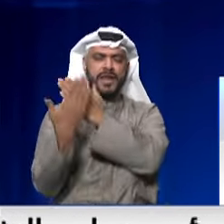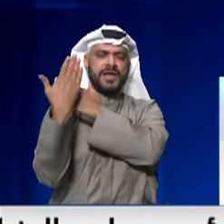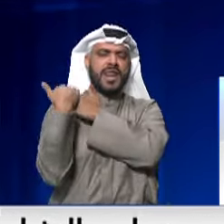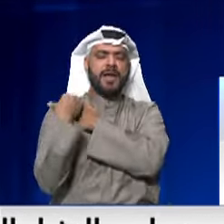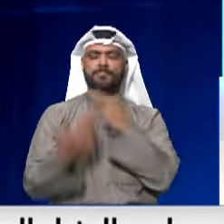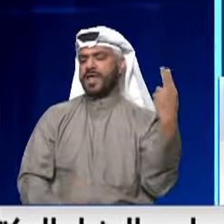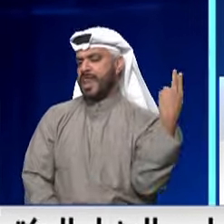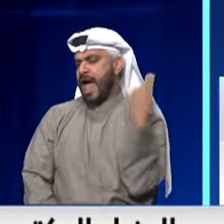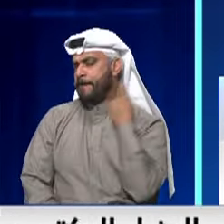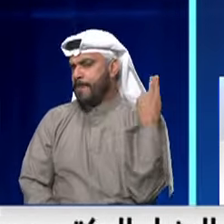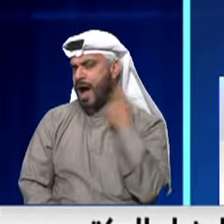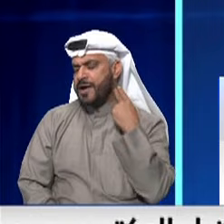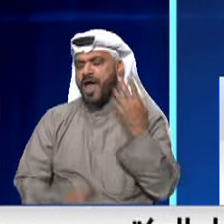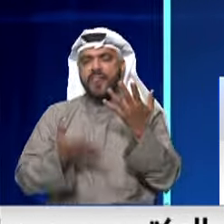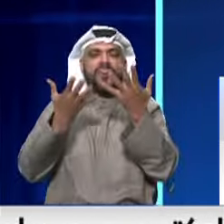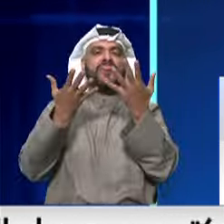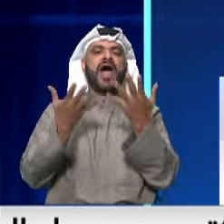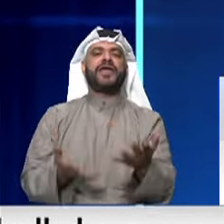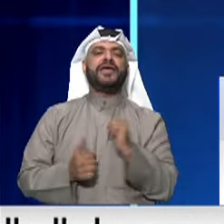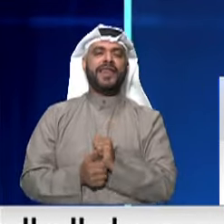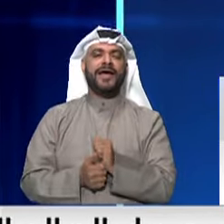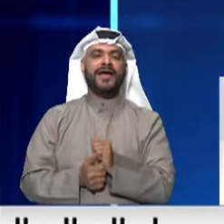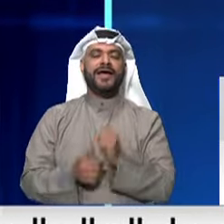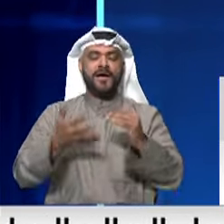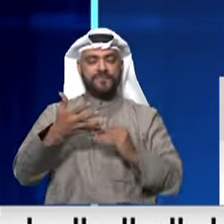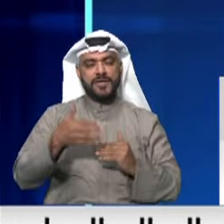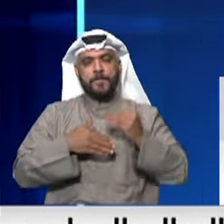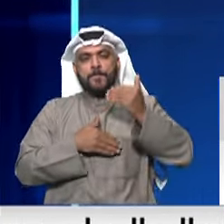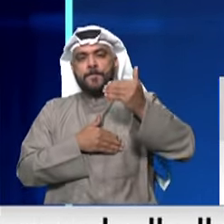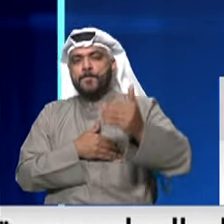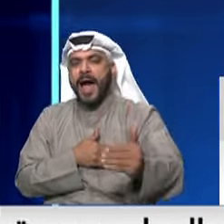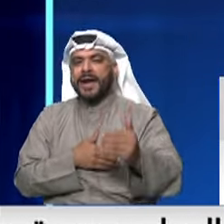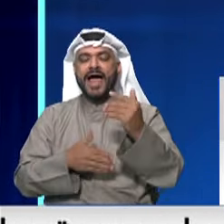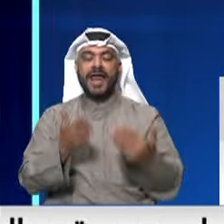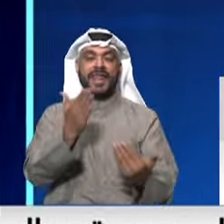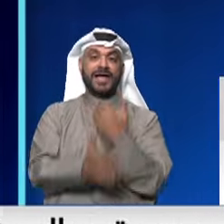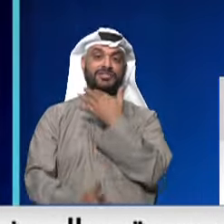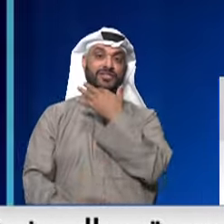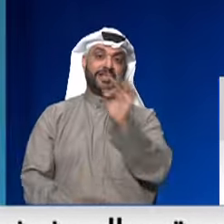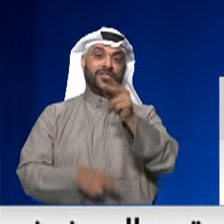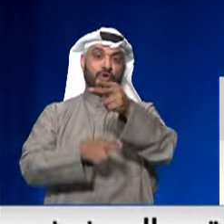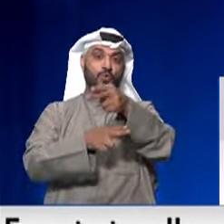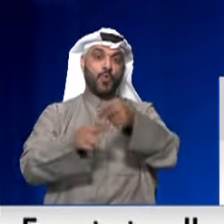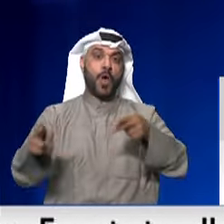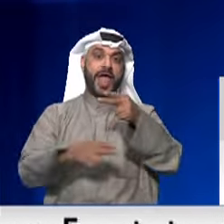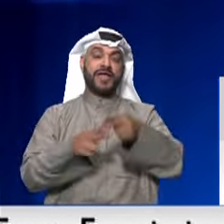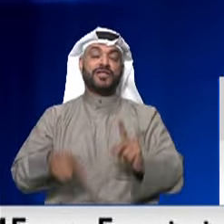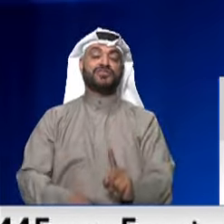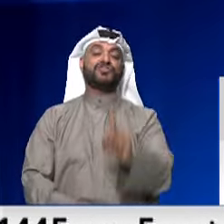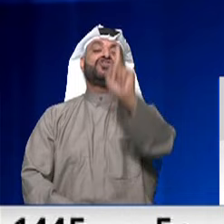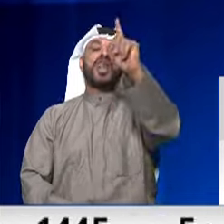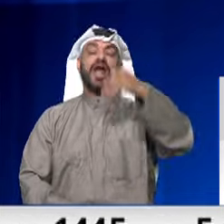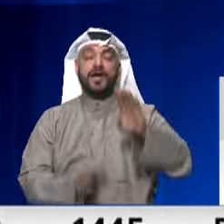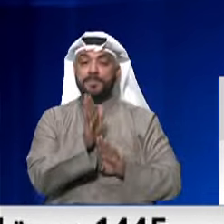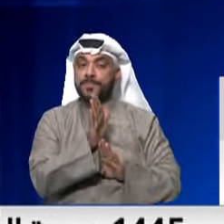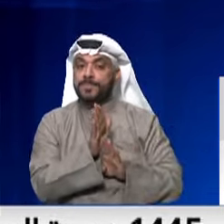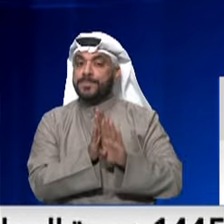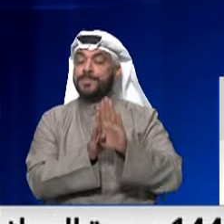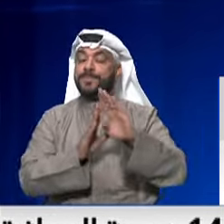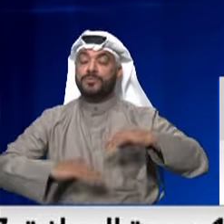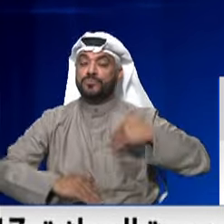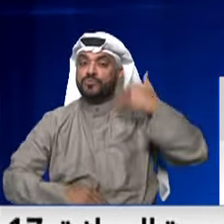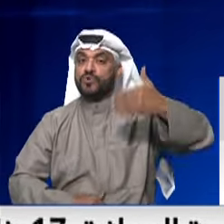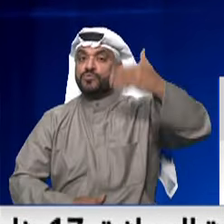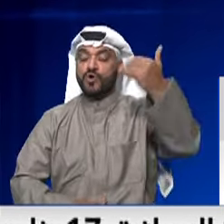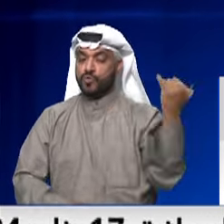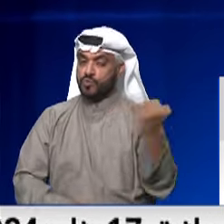والمسؤولية الثقيلة في مرحلة جديدة من تاريخ الكويت الحبيبة تموج بالتحديات والتطلعات